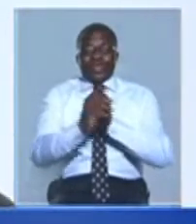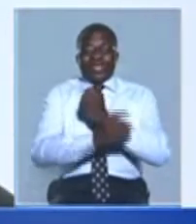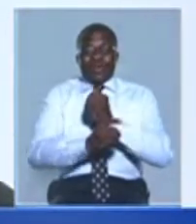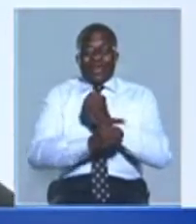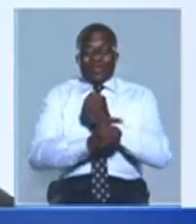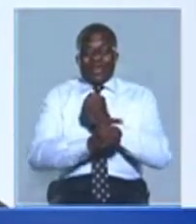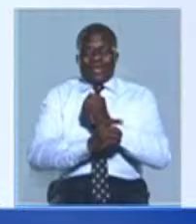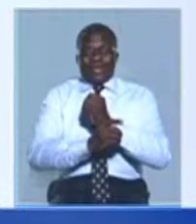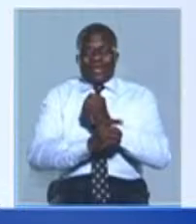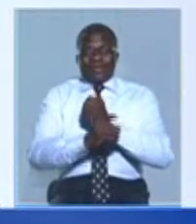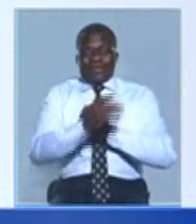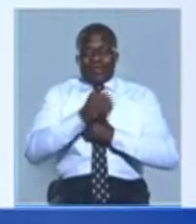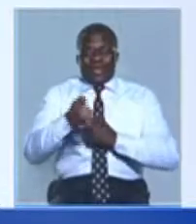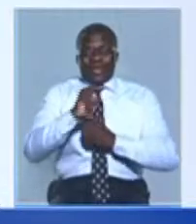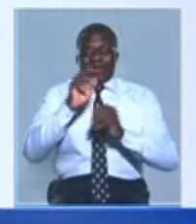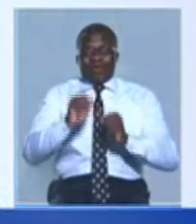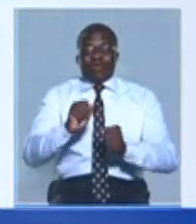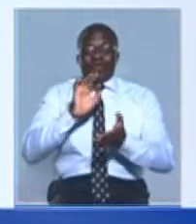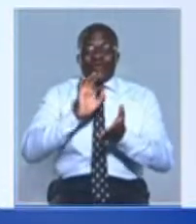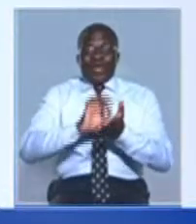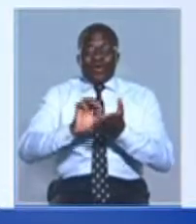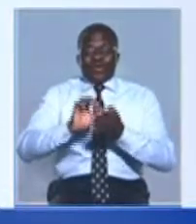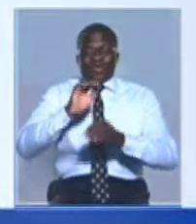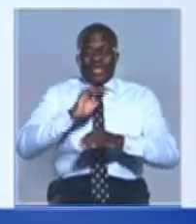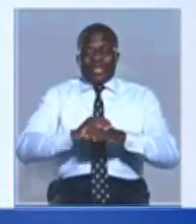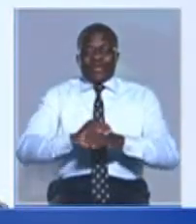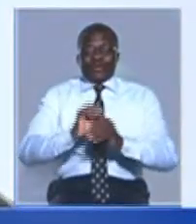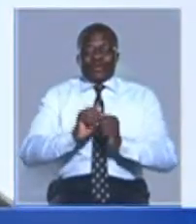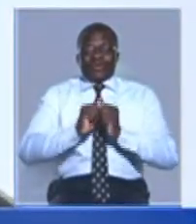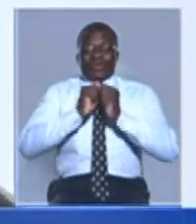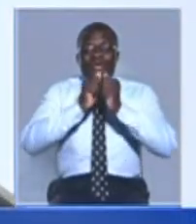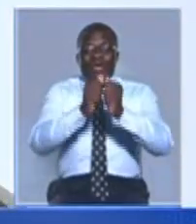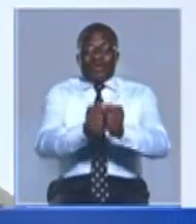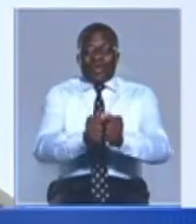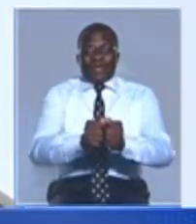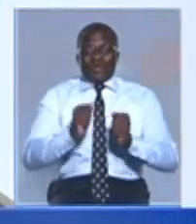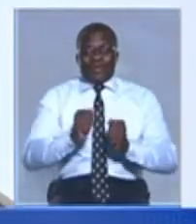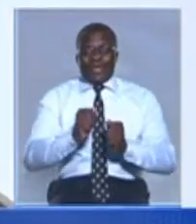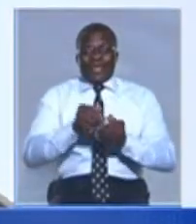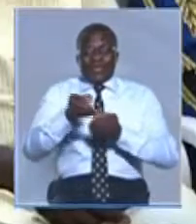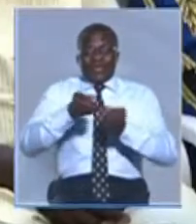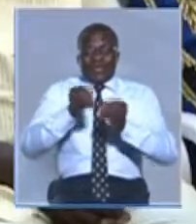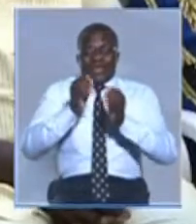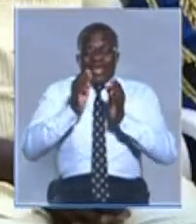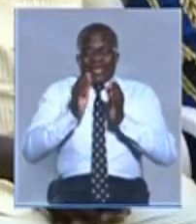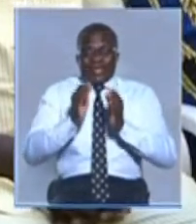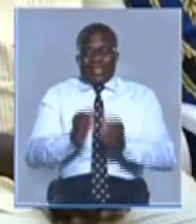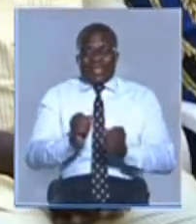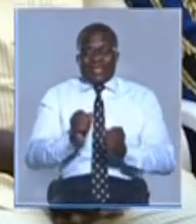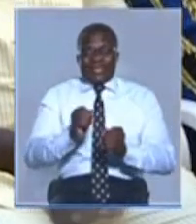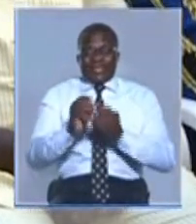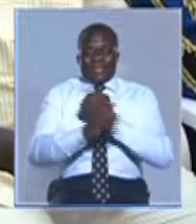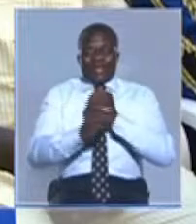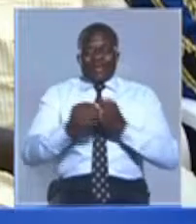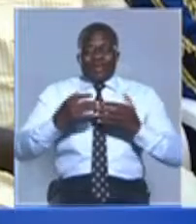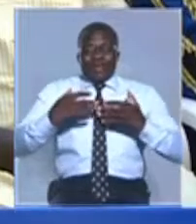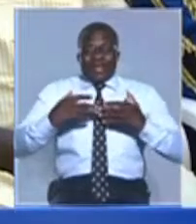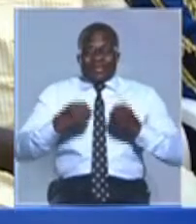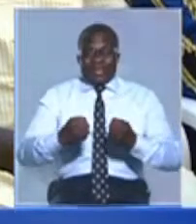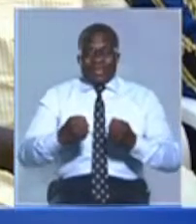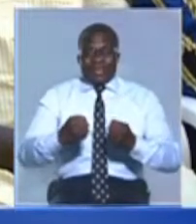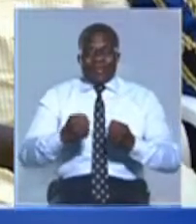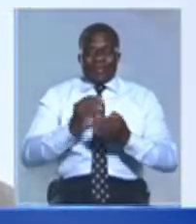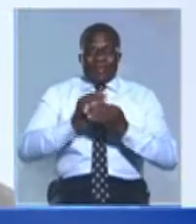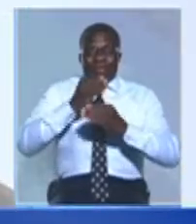département et vous pouvez compter sur l'accompagnement sans faille de la directrice départementale de la santé